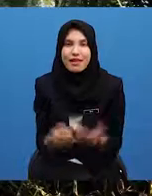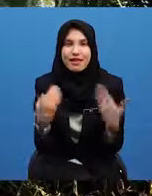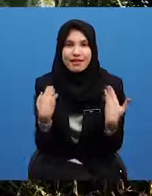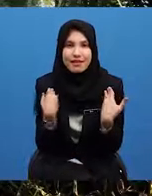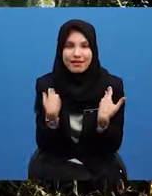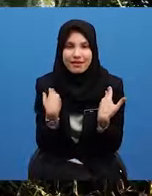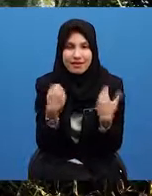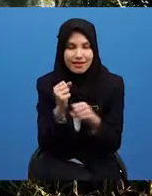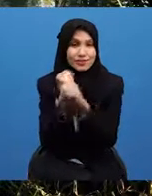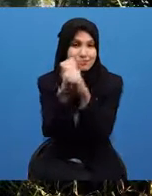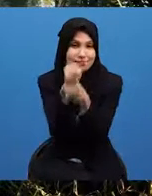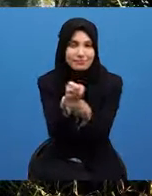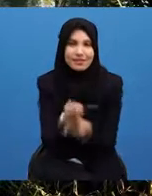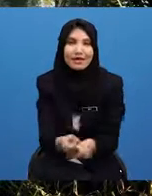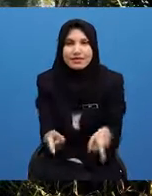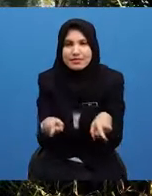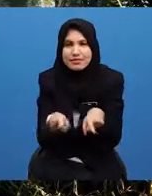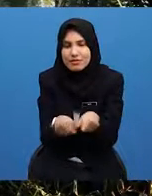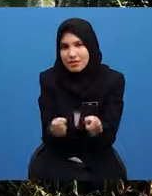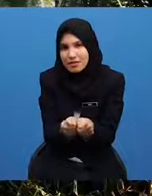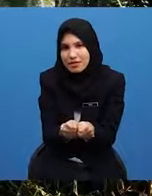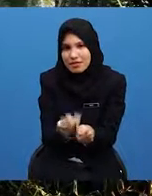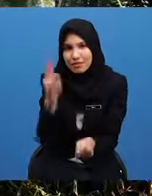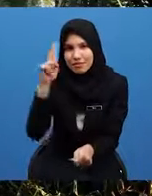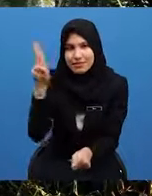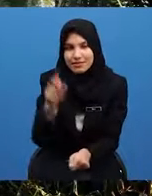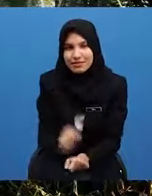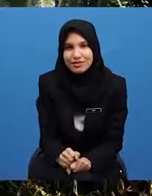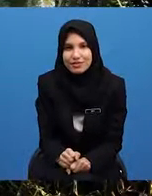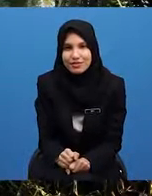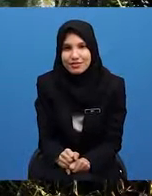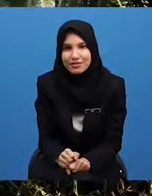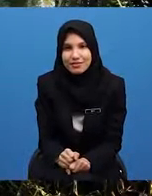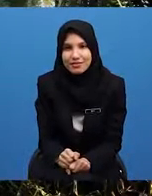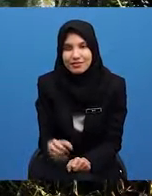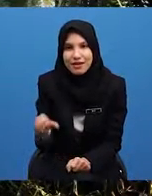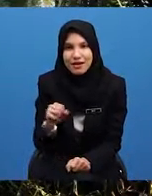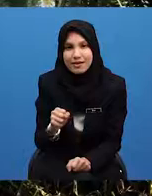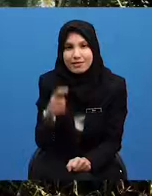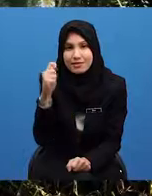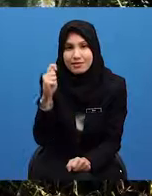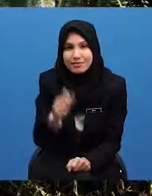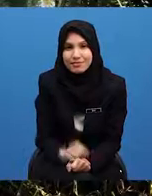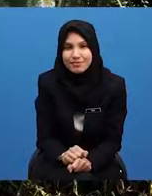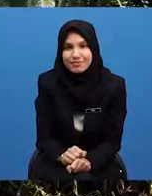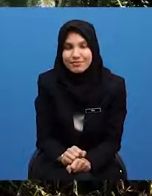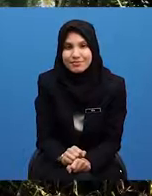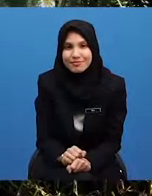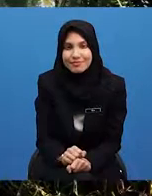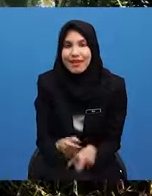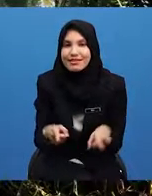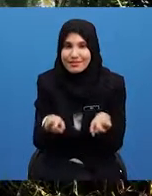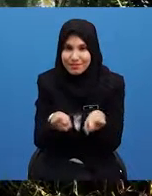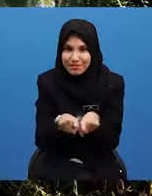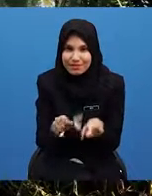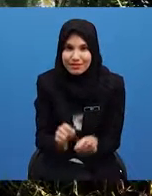Adakah joran ini sama dengan joran yang pakcik itu pegang tadi? Lebih kurang